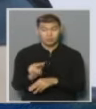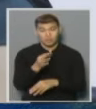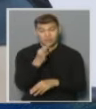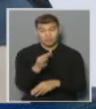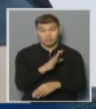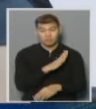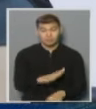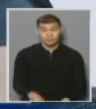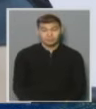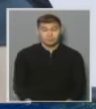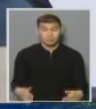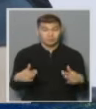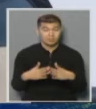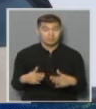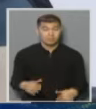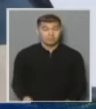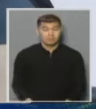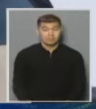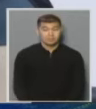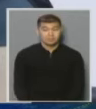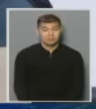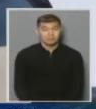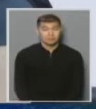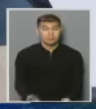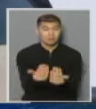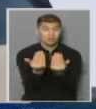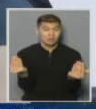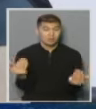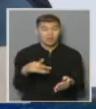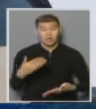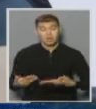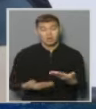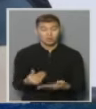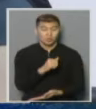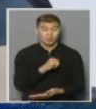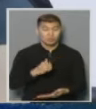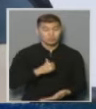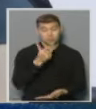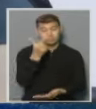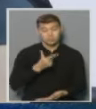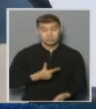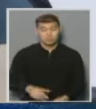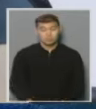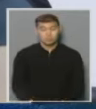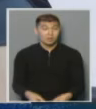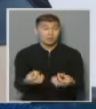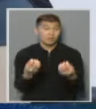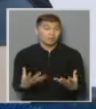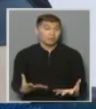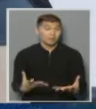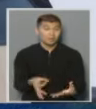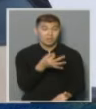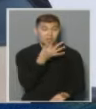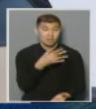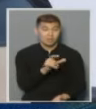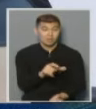үйретіп шығардық. Үйден өзіміз шыққан кезде сондай сахнада жүріс-тұрысы, өзін өзі ұстауы, қарапайымдылығымен